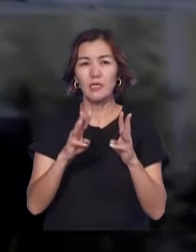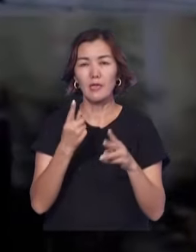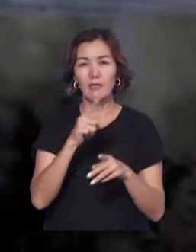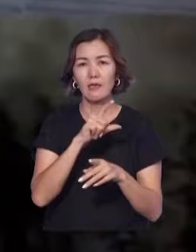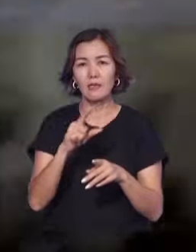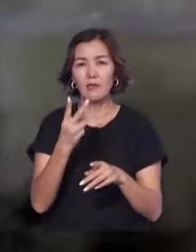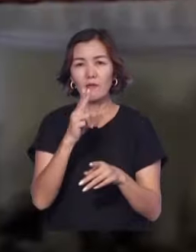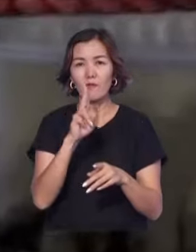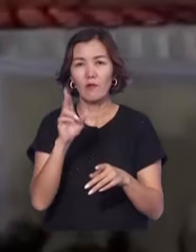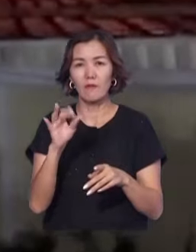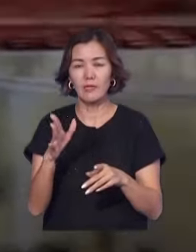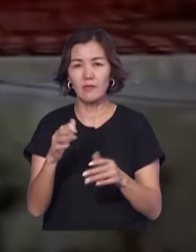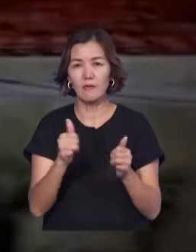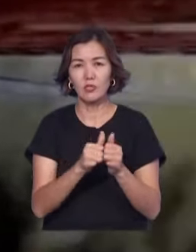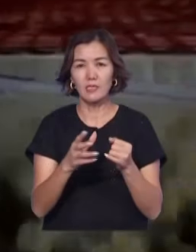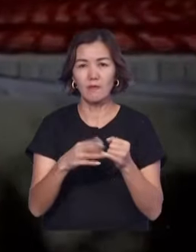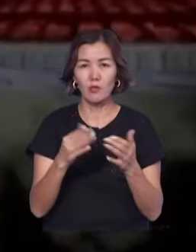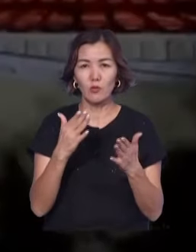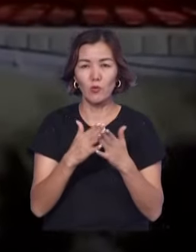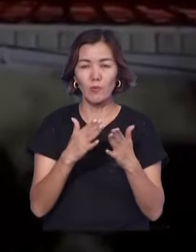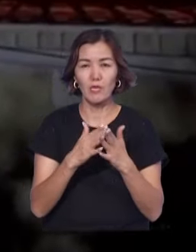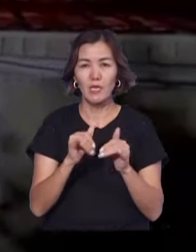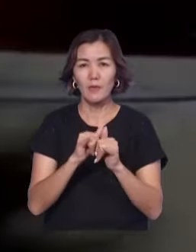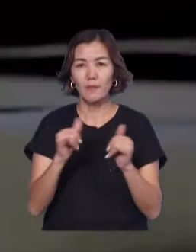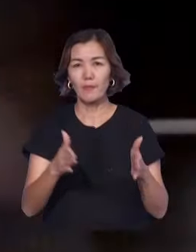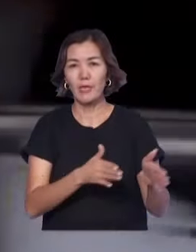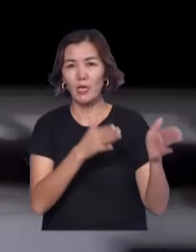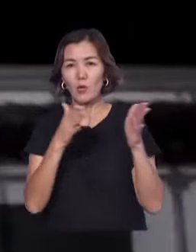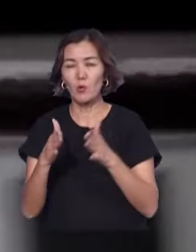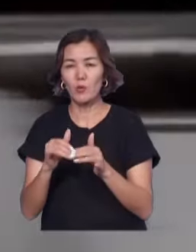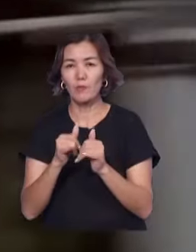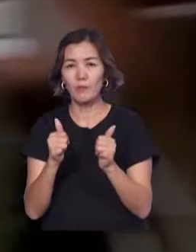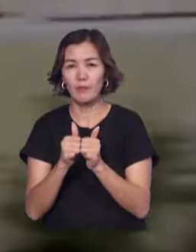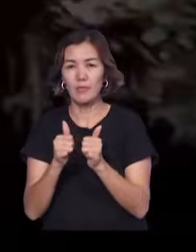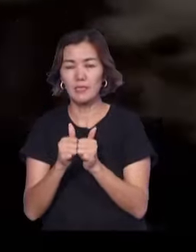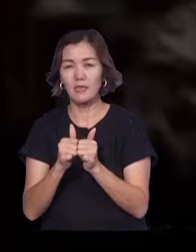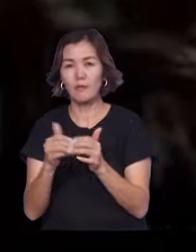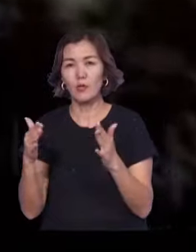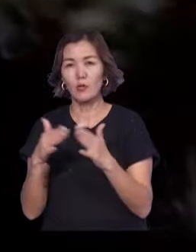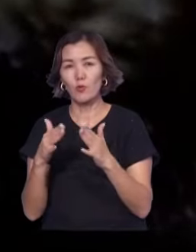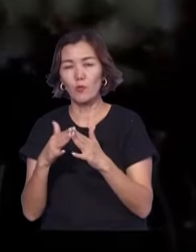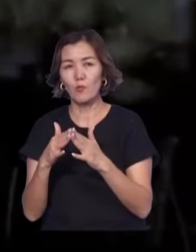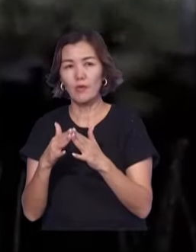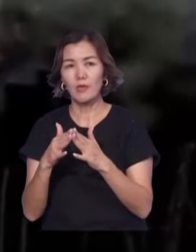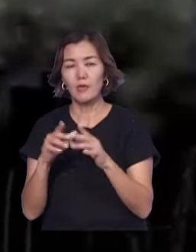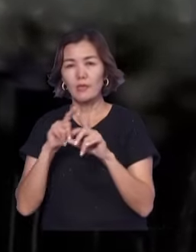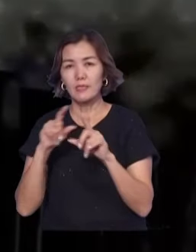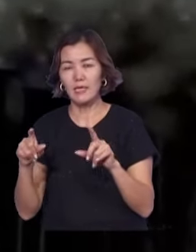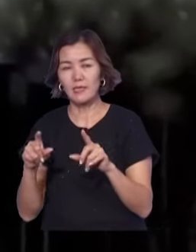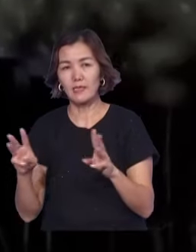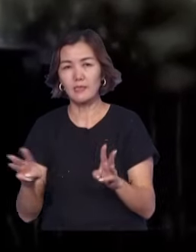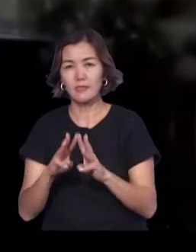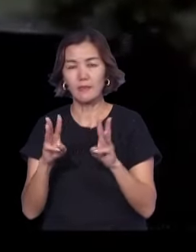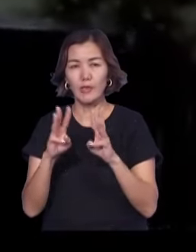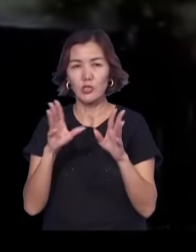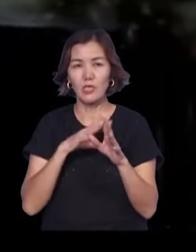одноэтажного двухквартирного частного жилого дома с последующим переходом огня на близ расположенное однотипное здание, говорится в